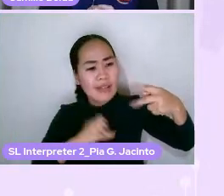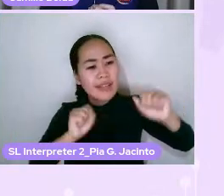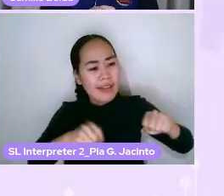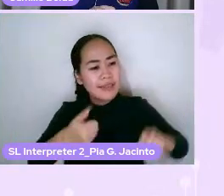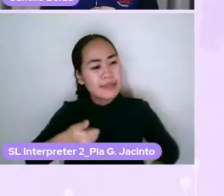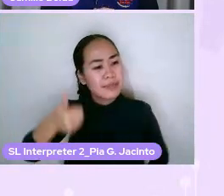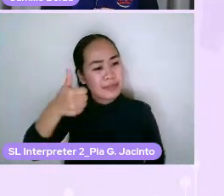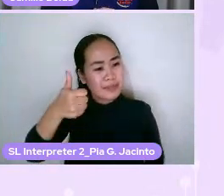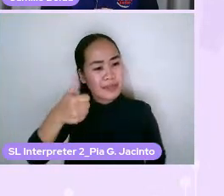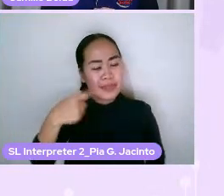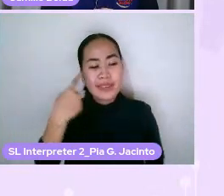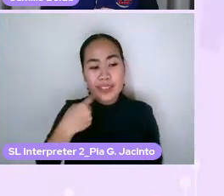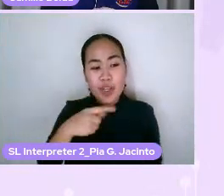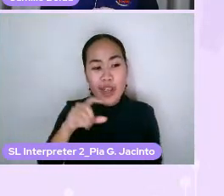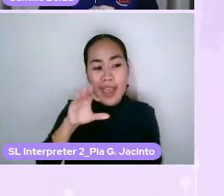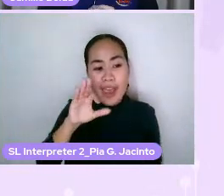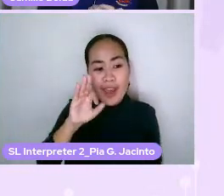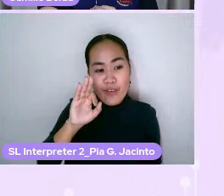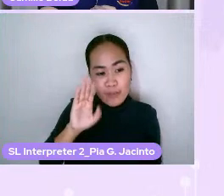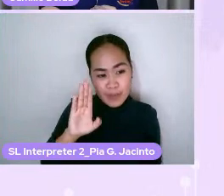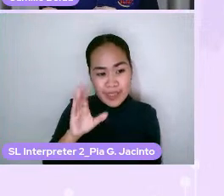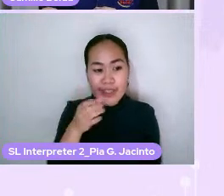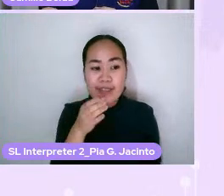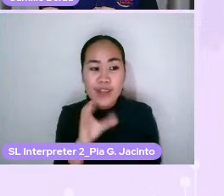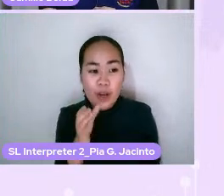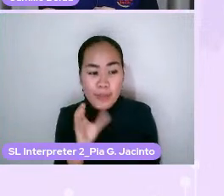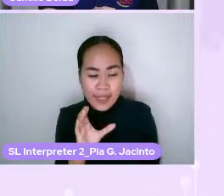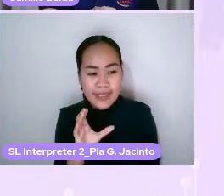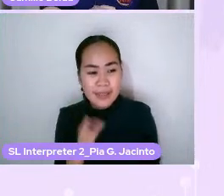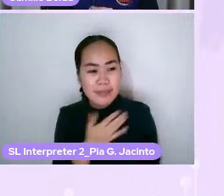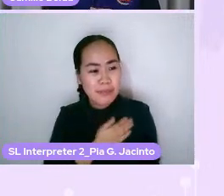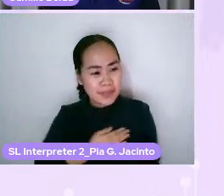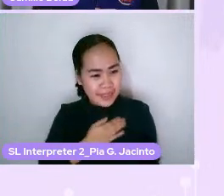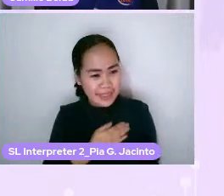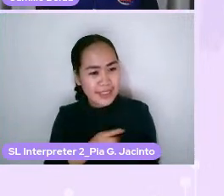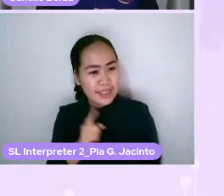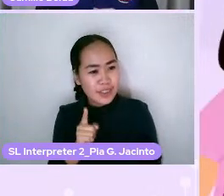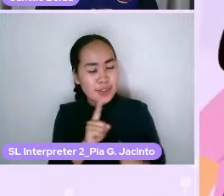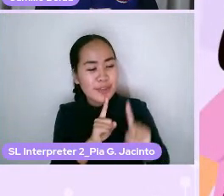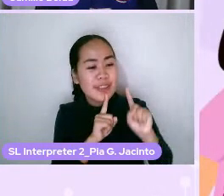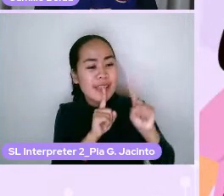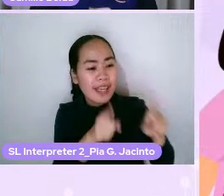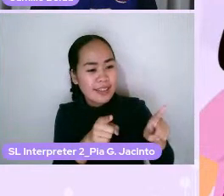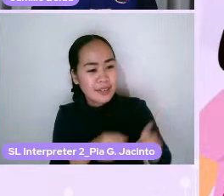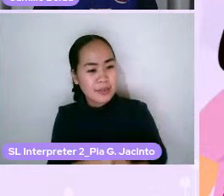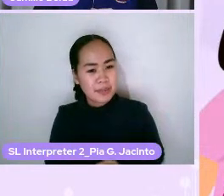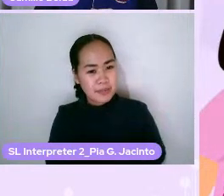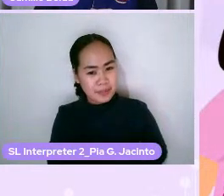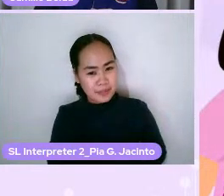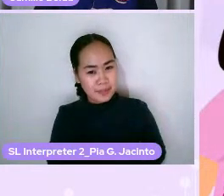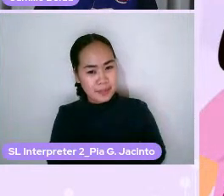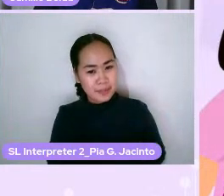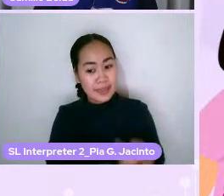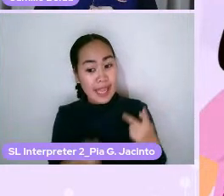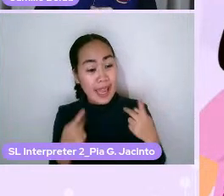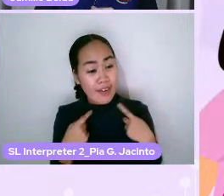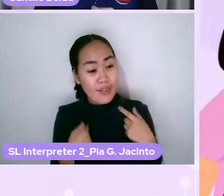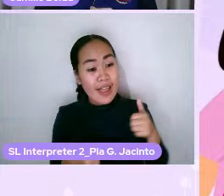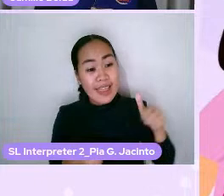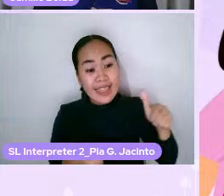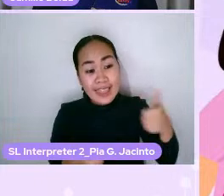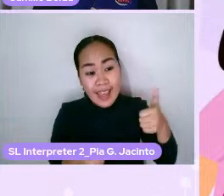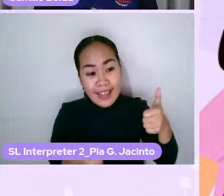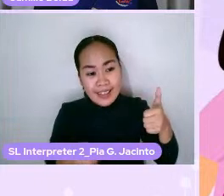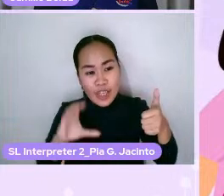kaya sa Facebook comments po ilalagay ang ating marker. Mayroon po tayong 10 codes, kaya mayroon